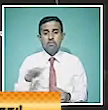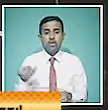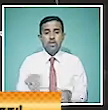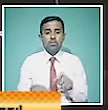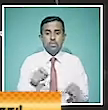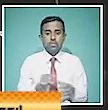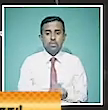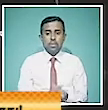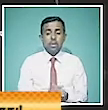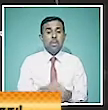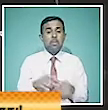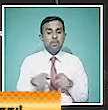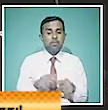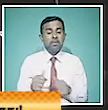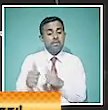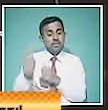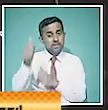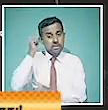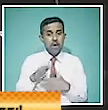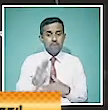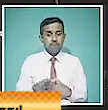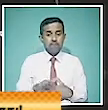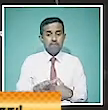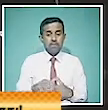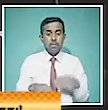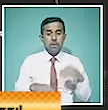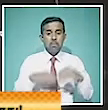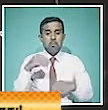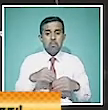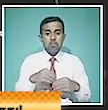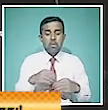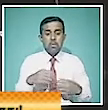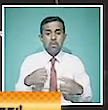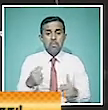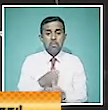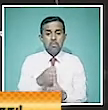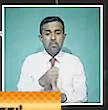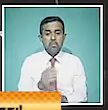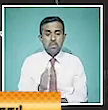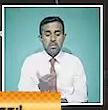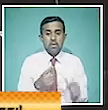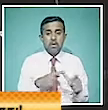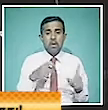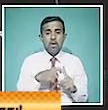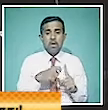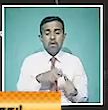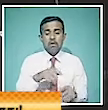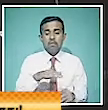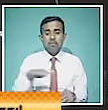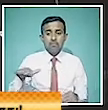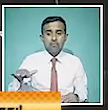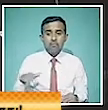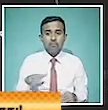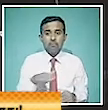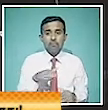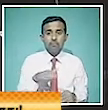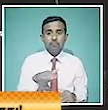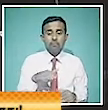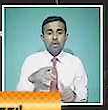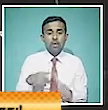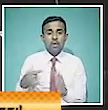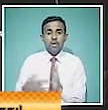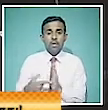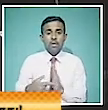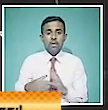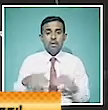இருக்கின்ற சூழ்நிலையில் அரசியல் காரணங்களுக்காக அக்கரைப்பற்றிலிருந்து அட்டாளச்சேனை பிரிந்தது, டிஆர்ஓ ஏஜியே கந்தோறும்